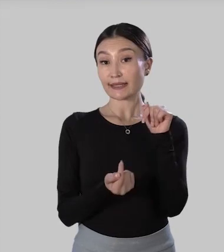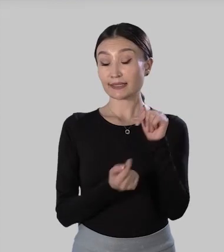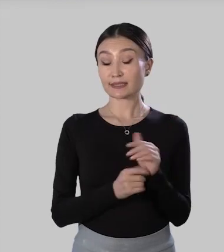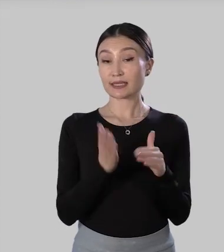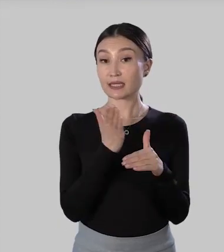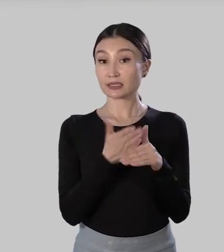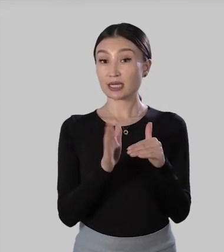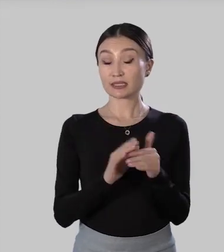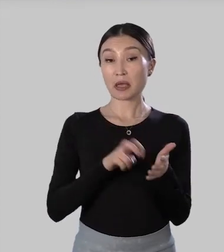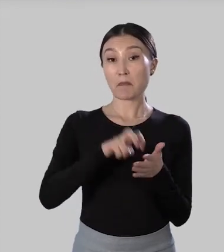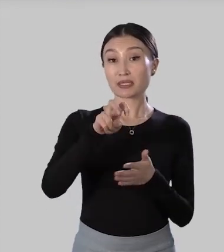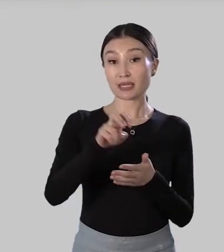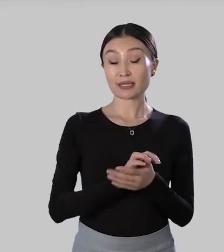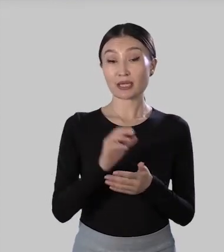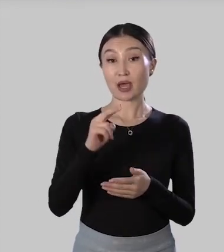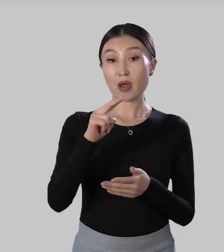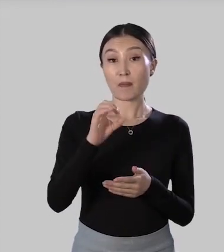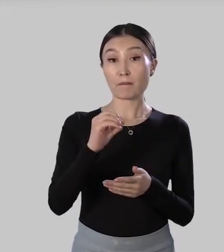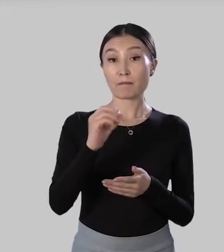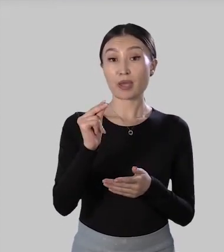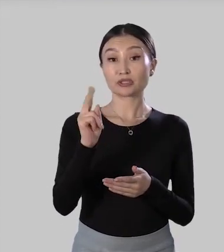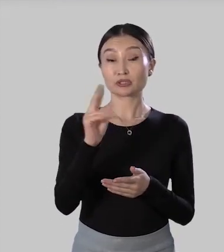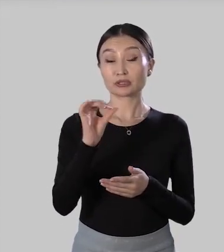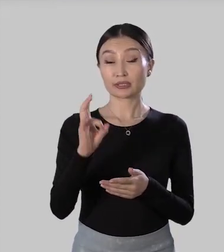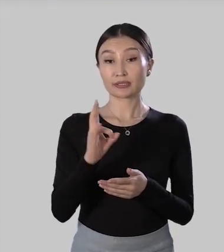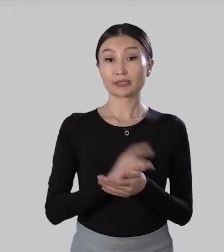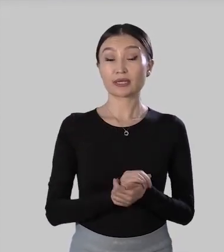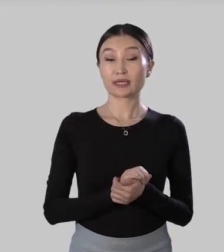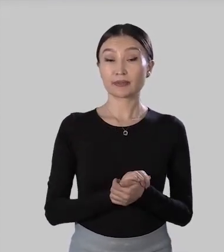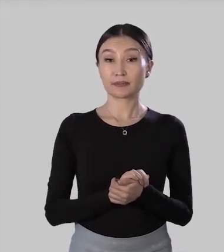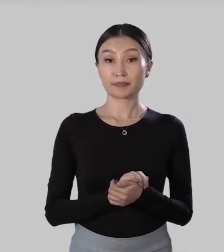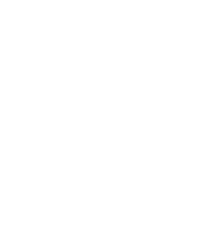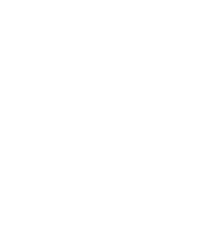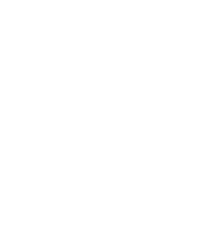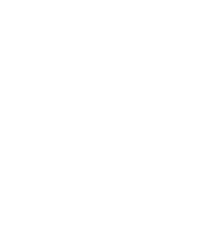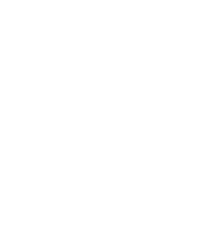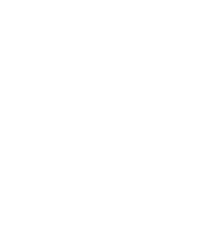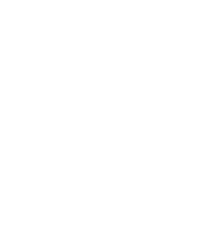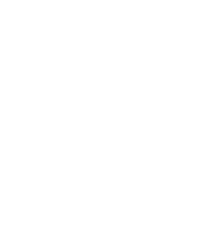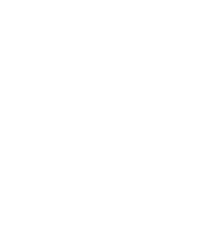Соотнесите части послания от почтальона Печкина со схемой «Композиция письма».